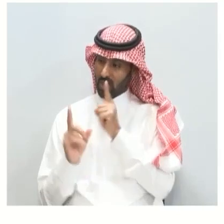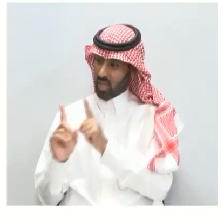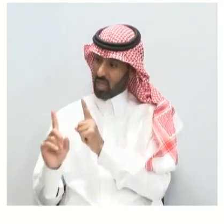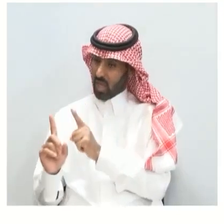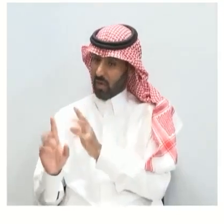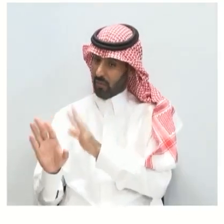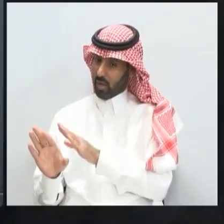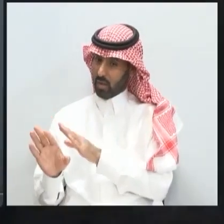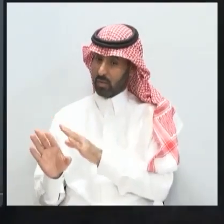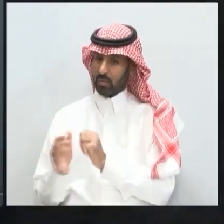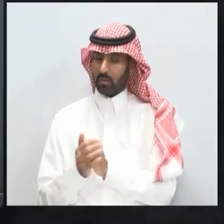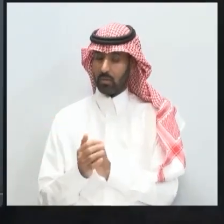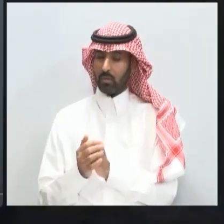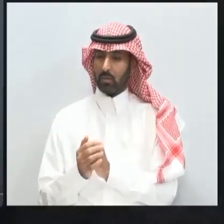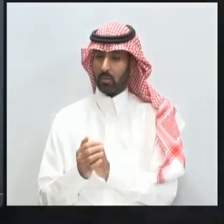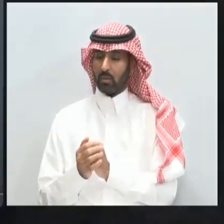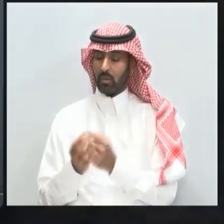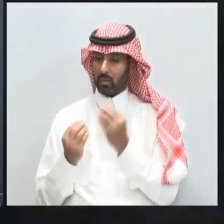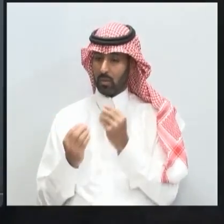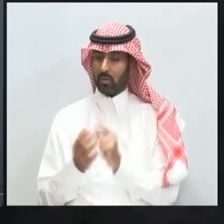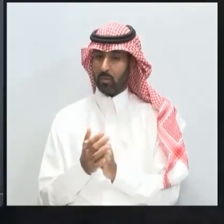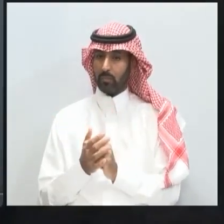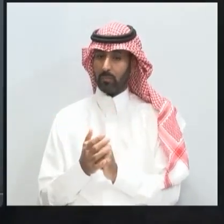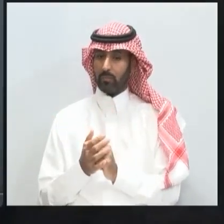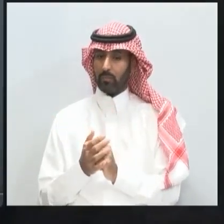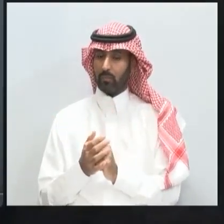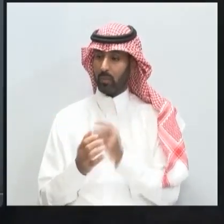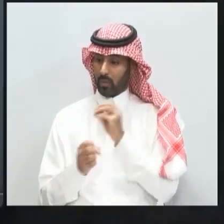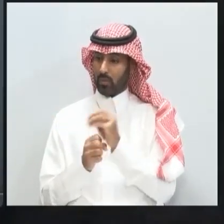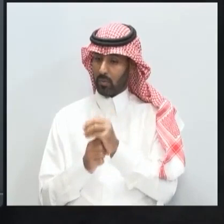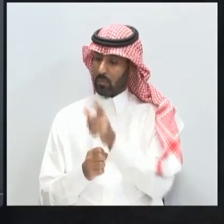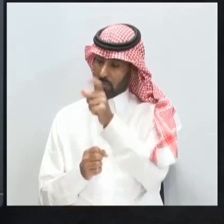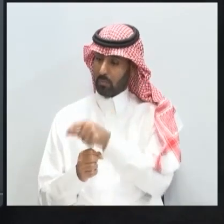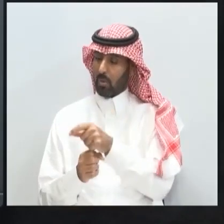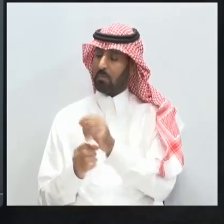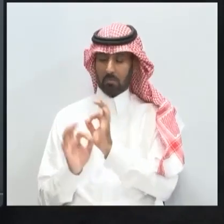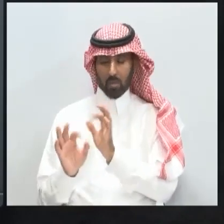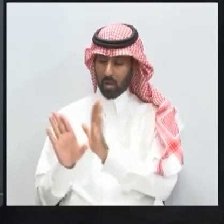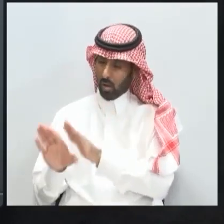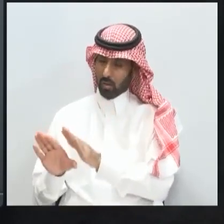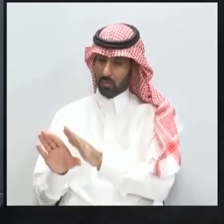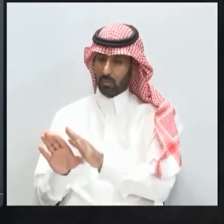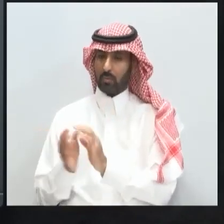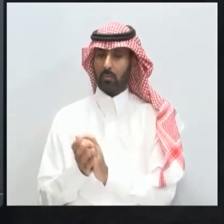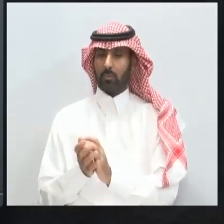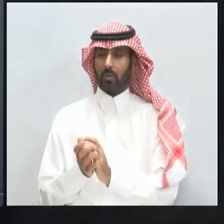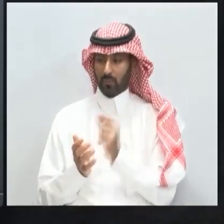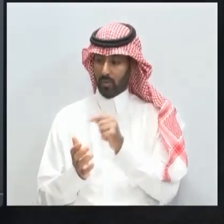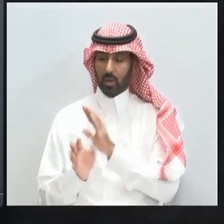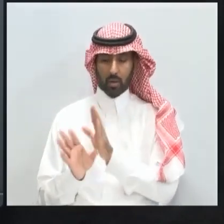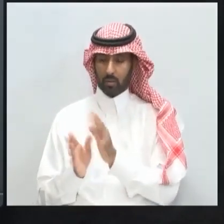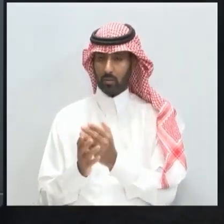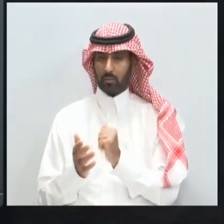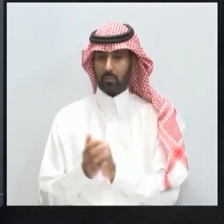هاه هذه المساله فرض كفايه تعلما وتعليما اي اذا قام به من يكفي هذا هو معنى فرض